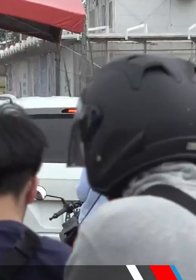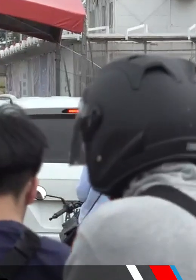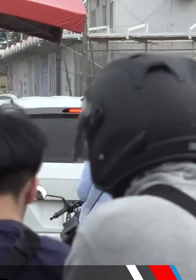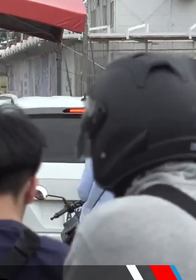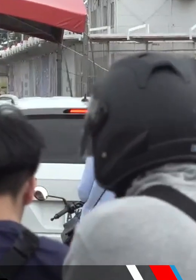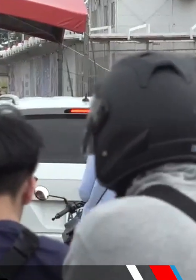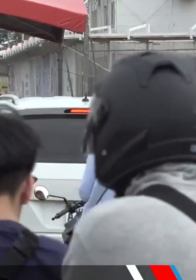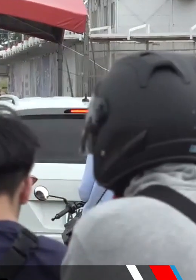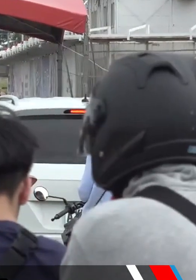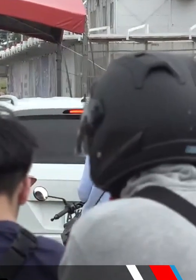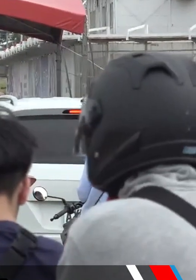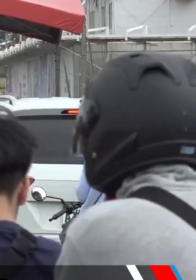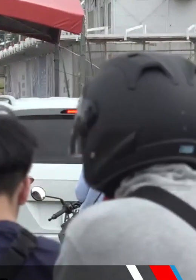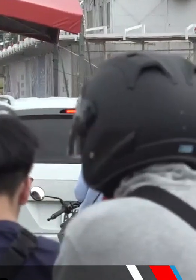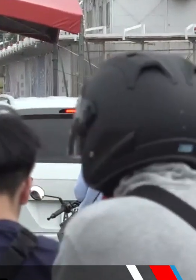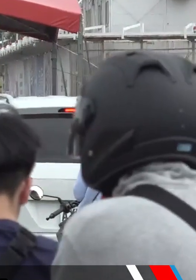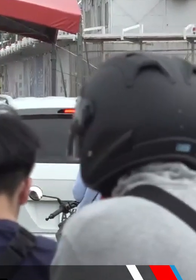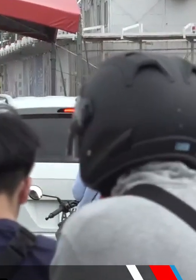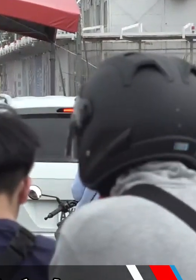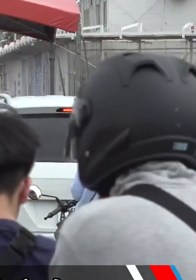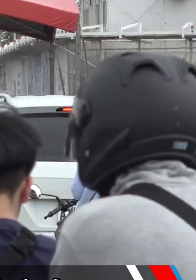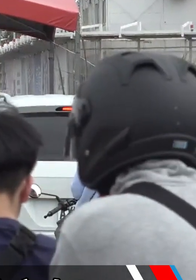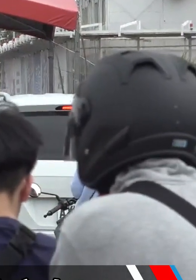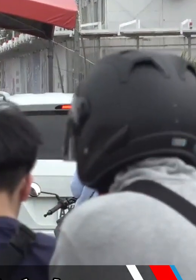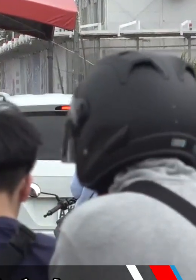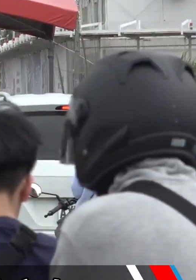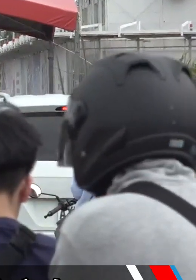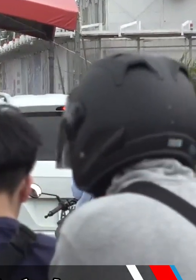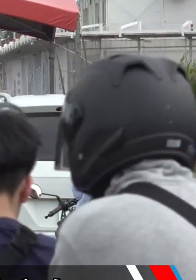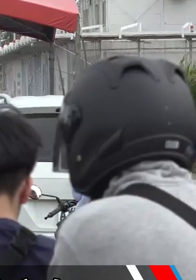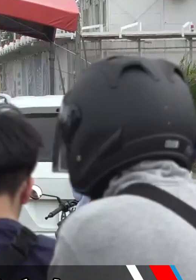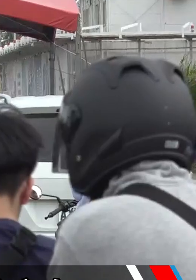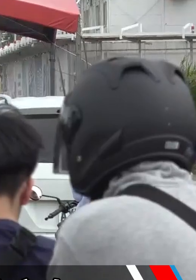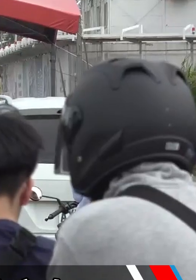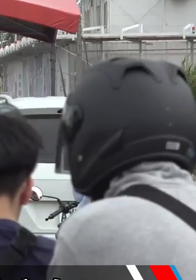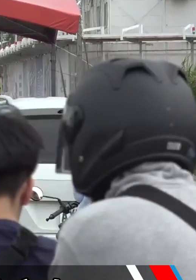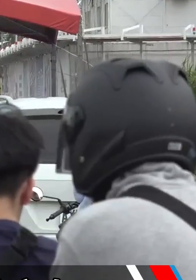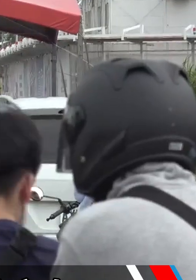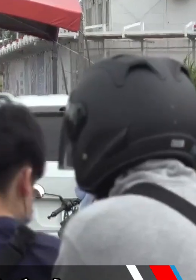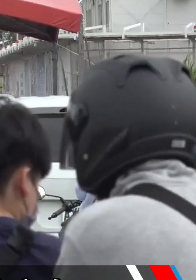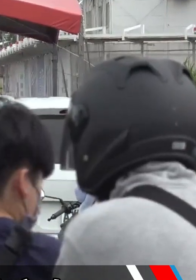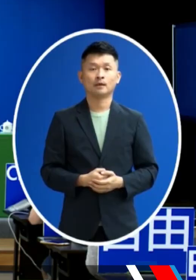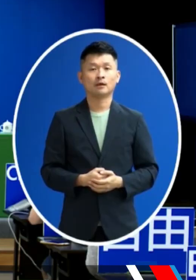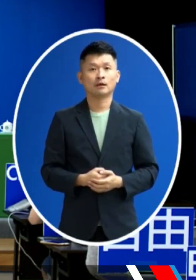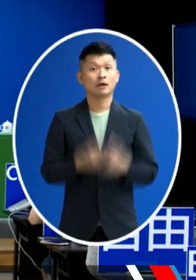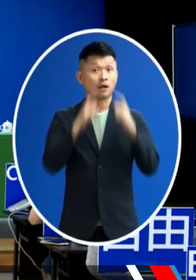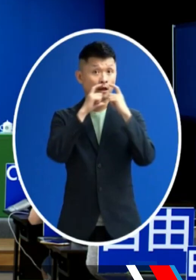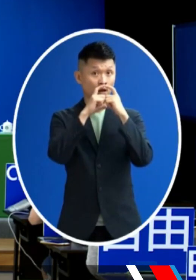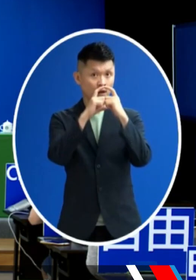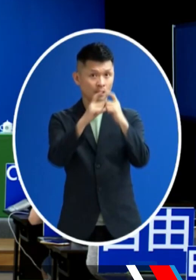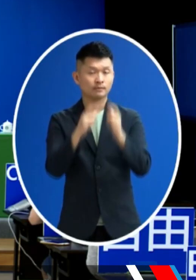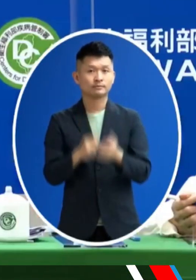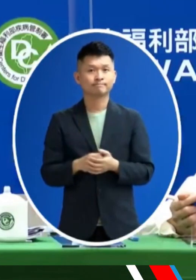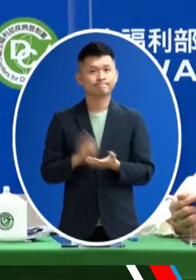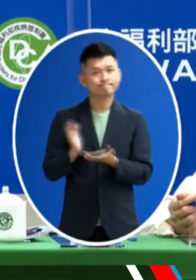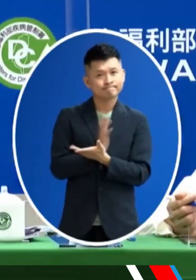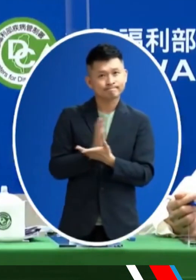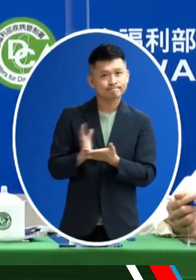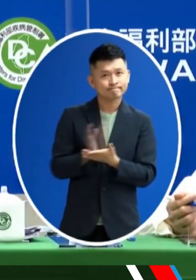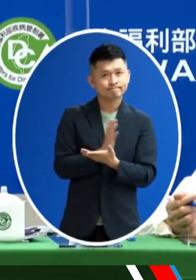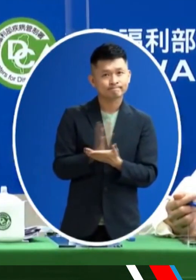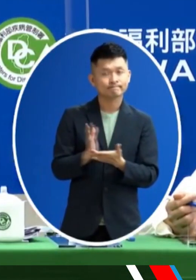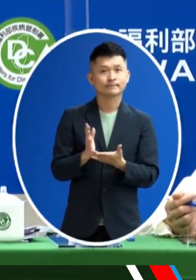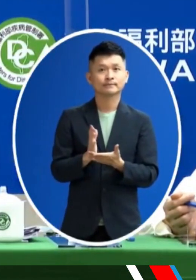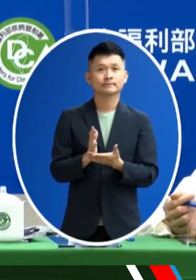后？未来疫情管控是否会加严？疫情总中心今天有个明确的方向。 我评估就是说，